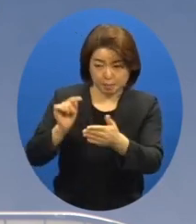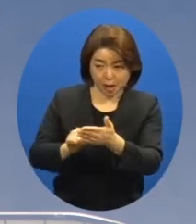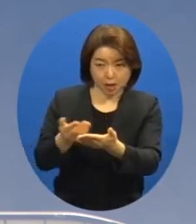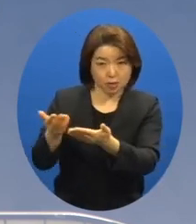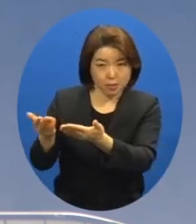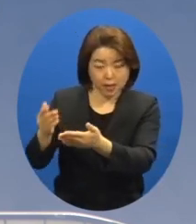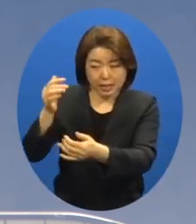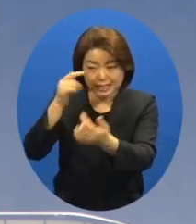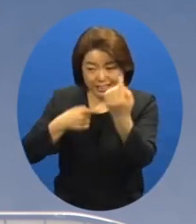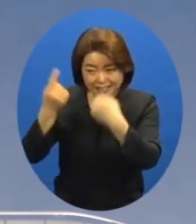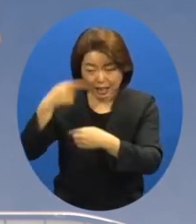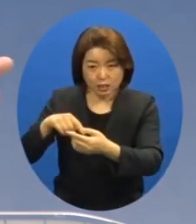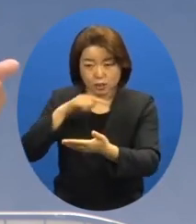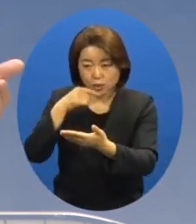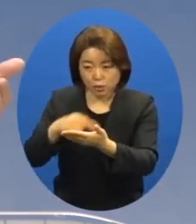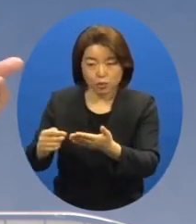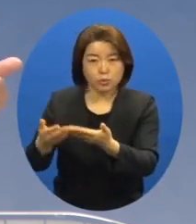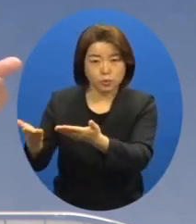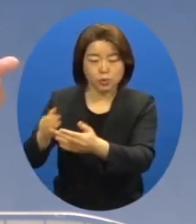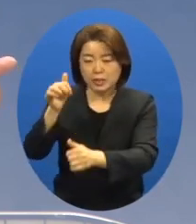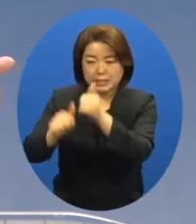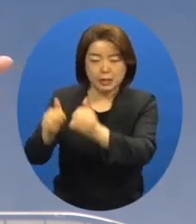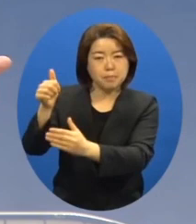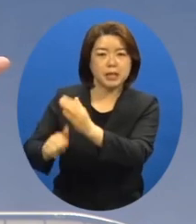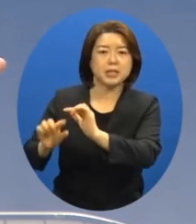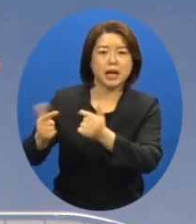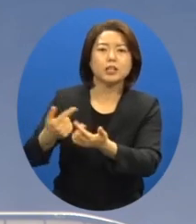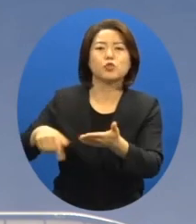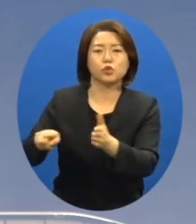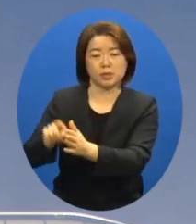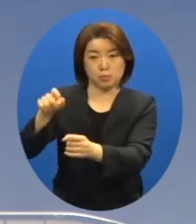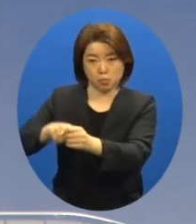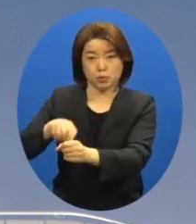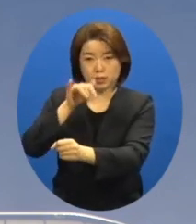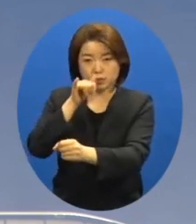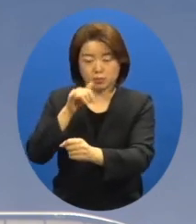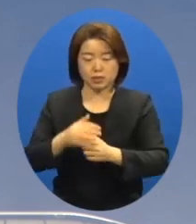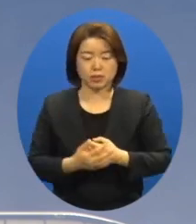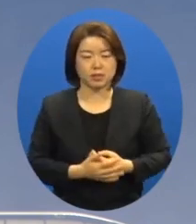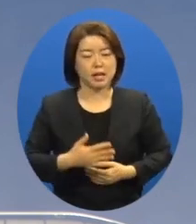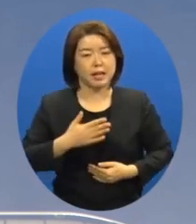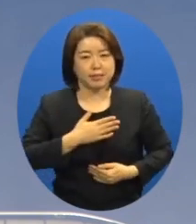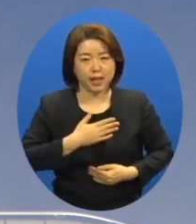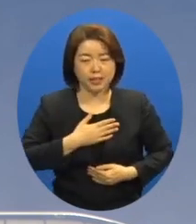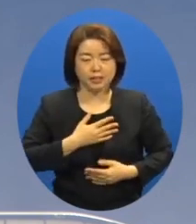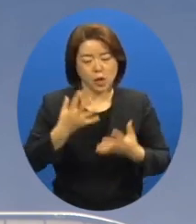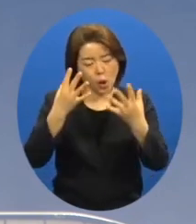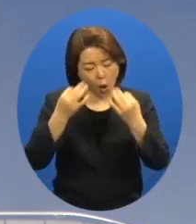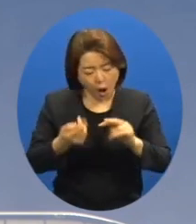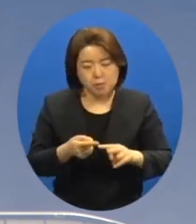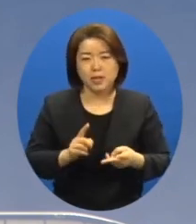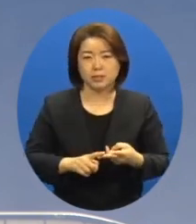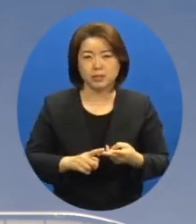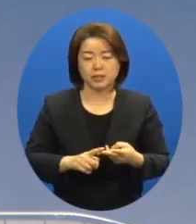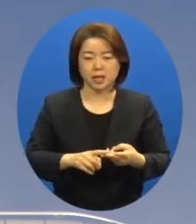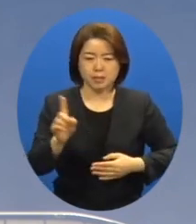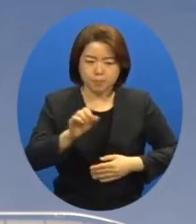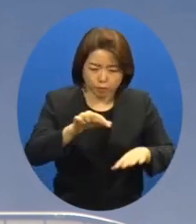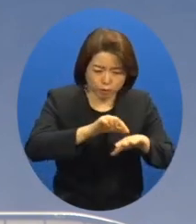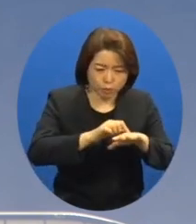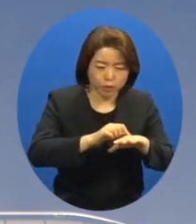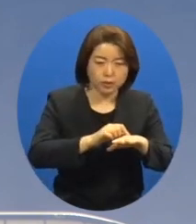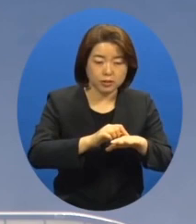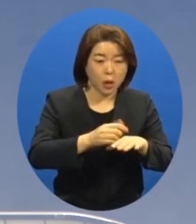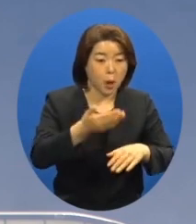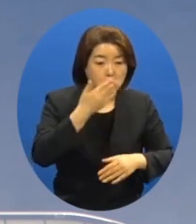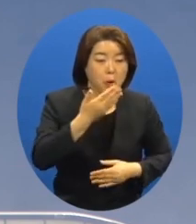상처를 주고 시험들지 않게 하기 위해서 나는 얼마든지 고기를, 무슨 고기든지 다 먹을